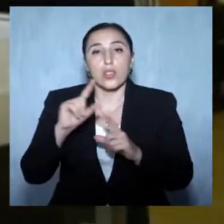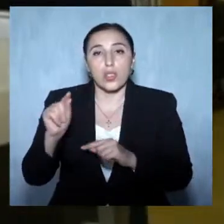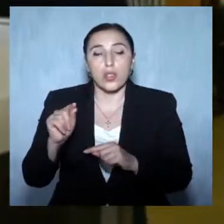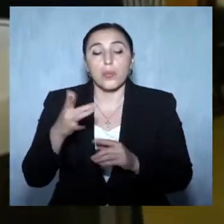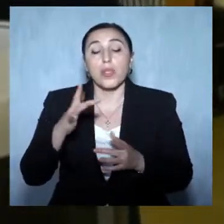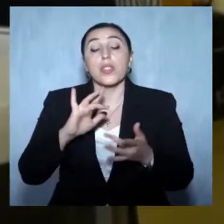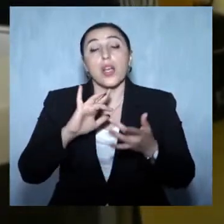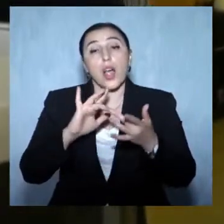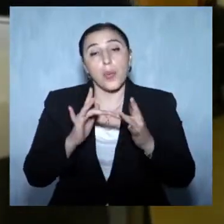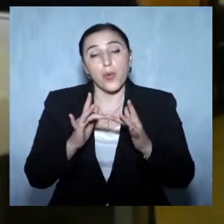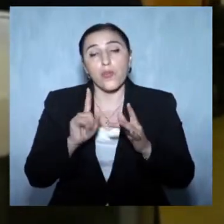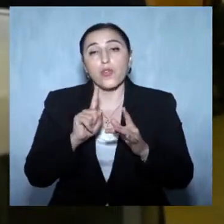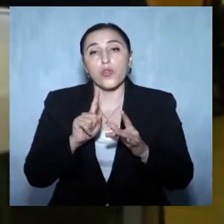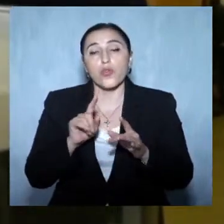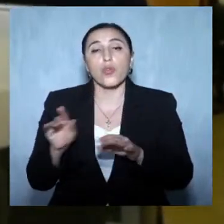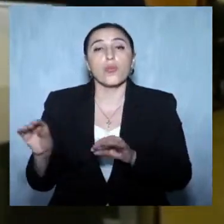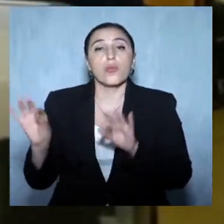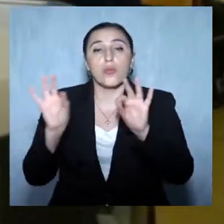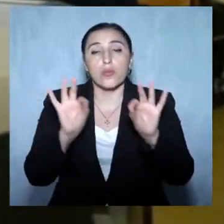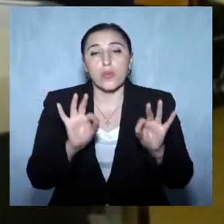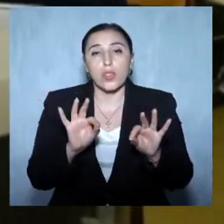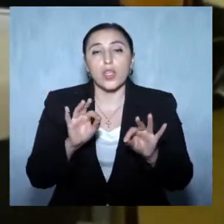համանցանցում նրանք հրապարակել են